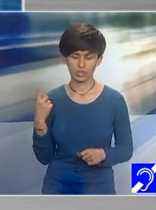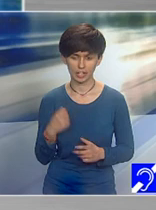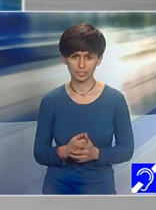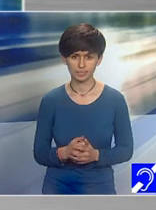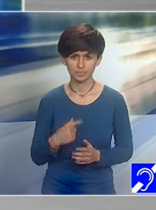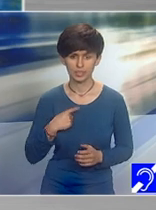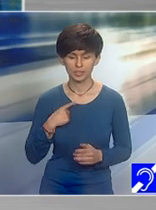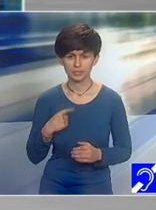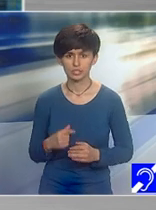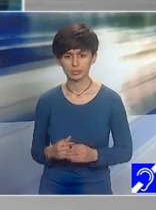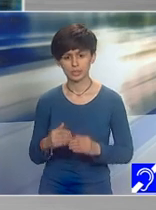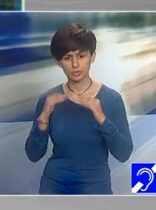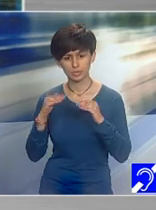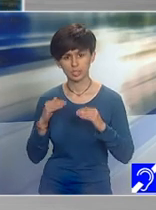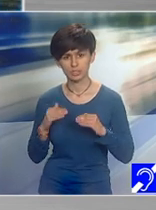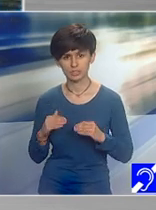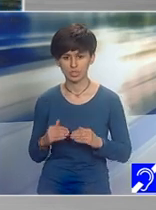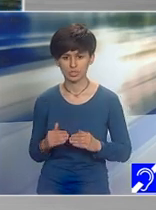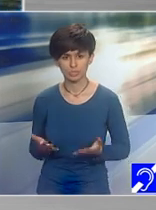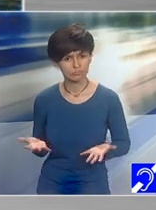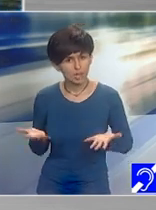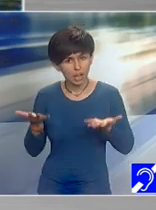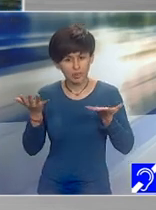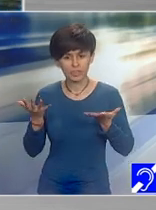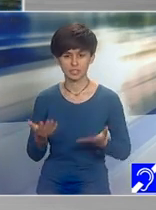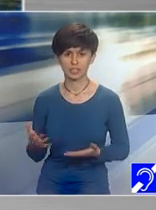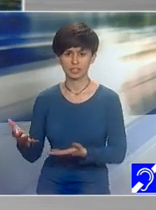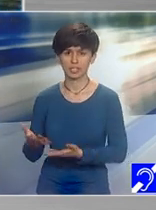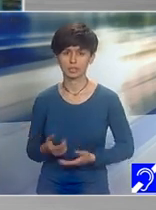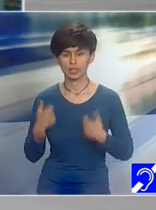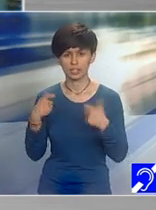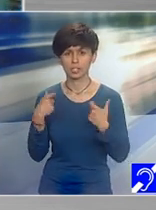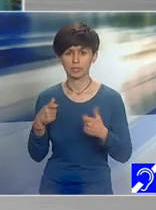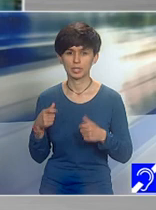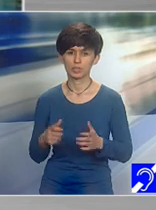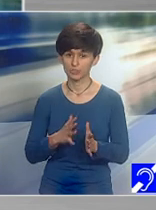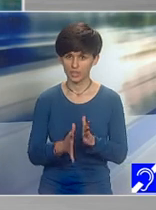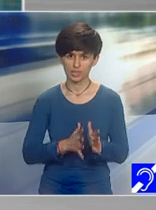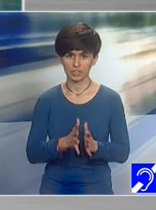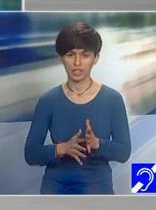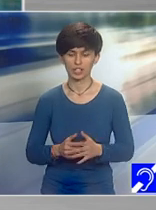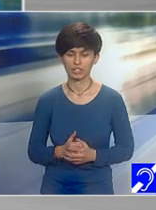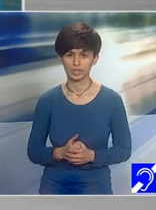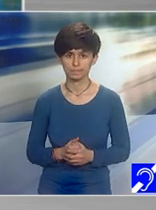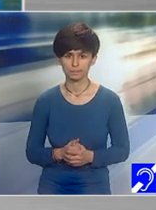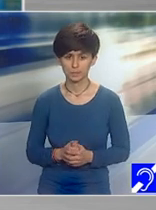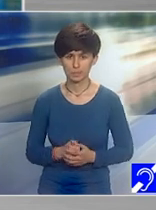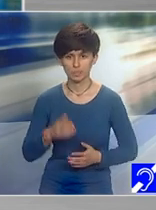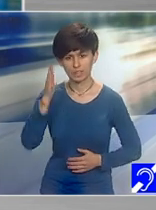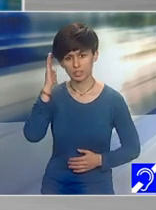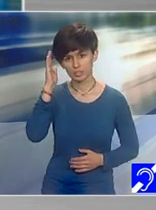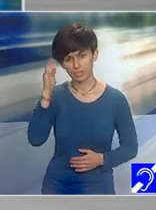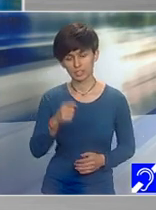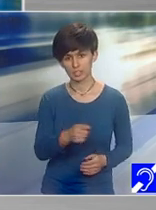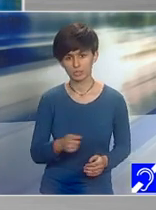într-un stadiu avansat de a prelua Parcul Feroviarilor, un parc important în municipiul Cluj-Napoca, care într-un viitor proiect după preluare